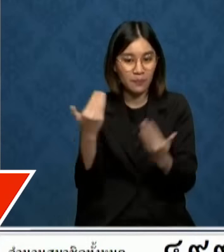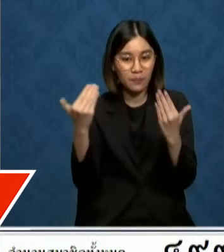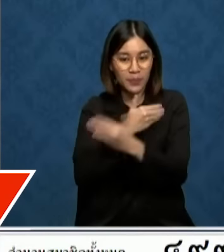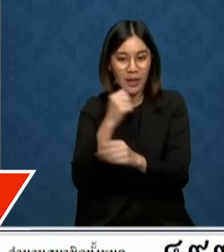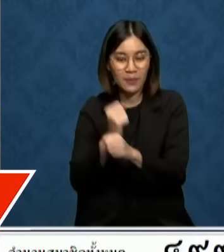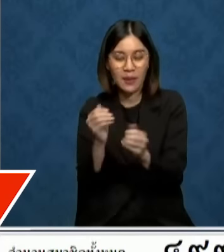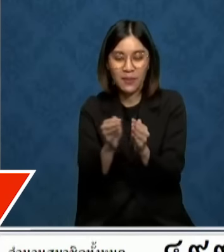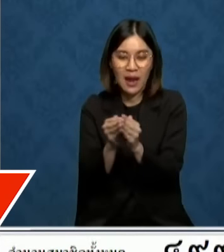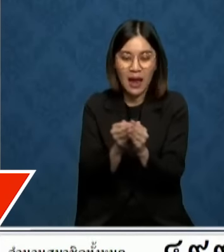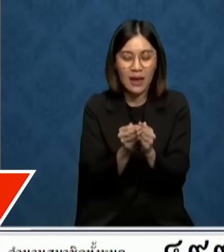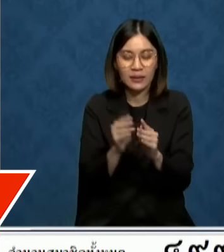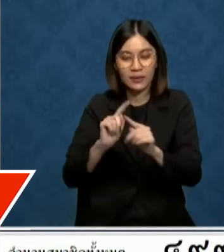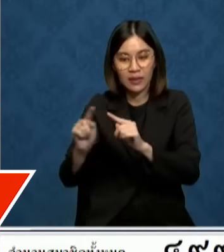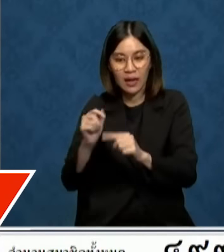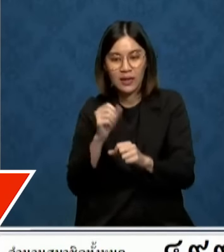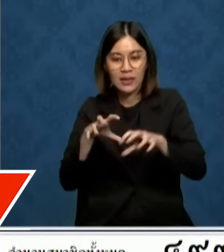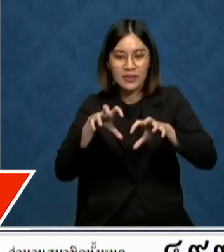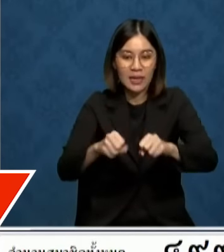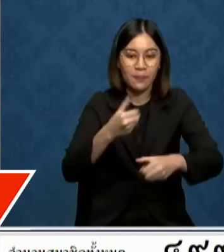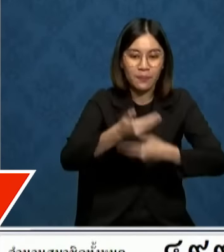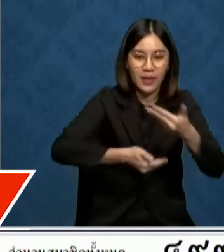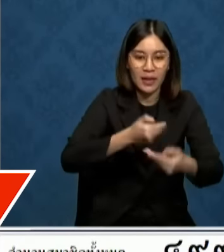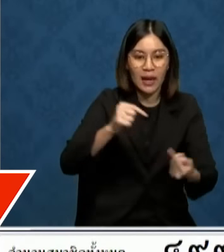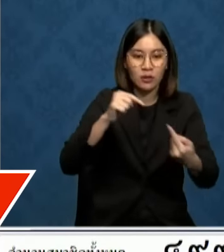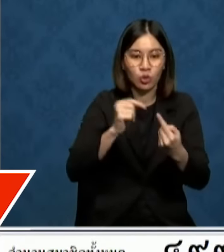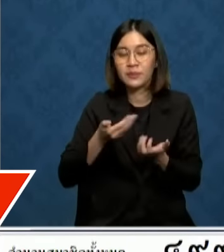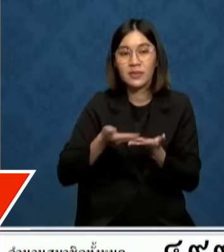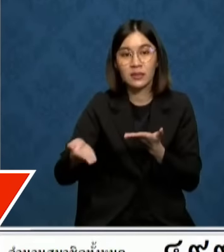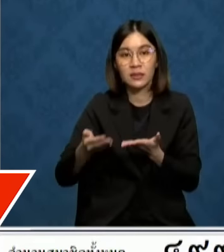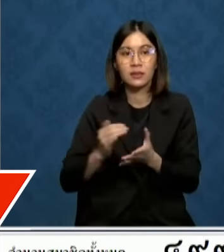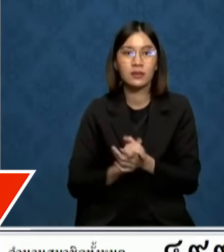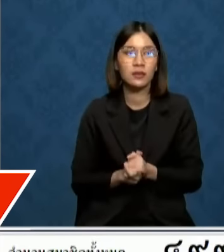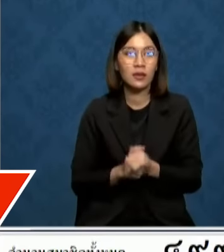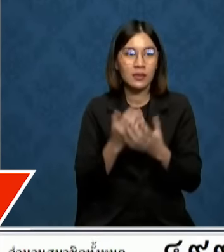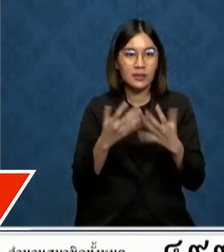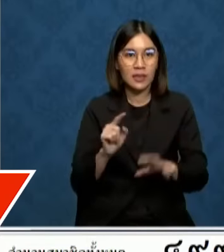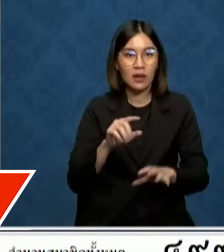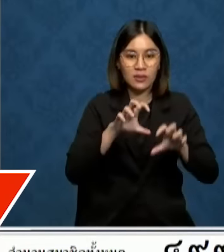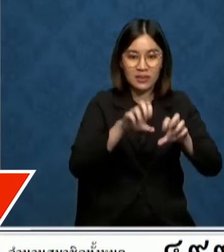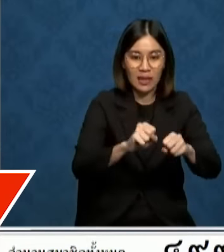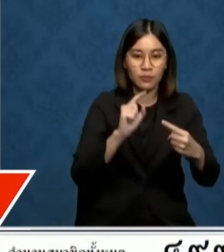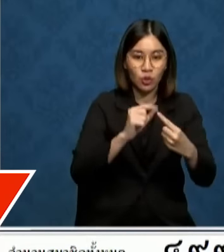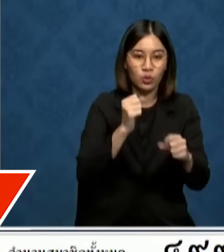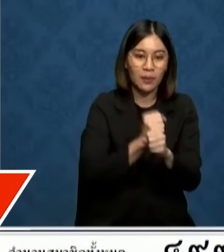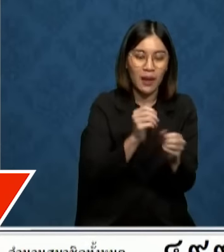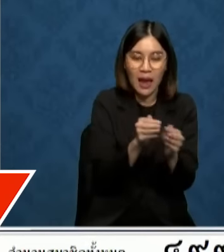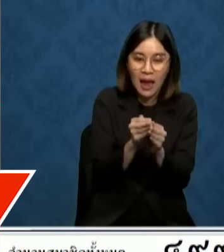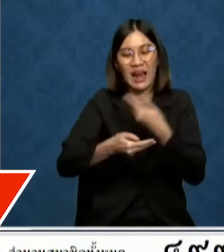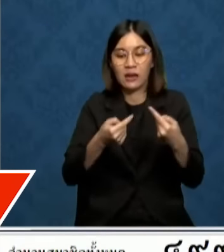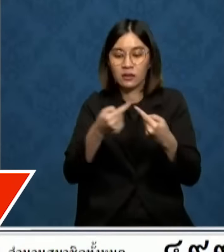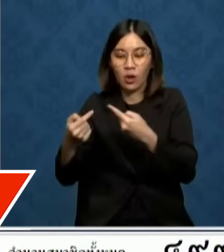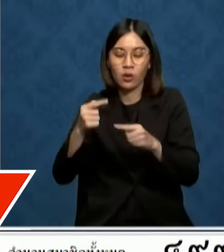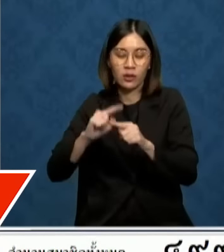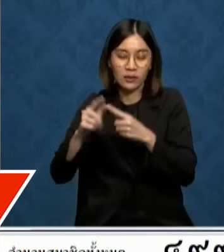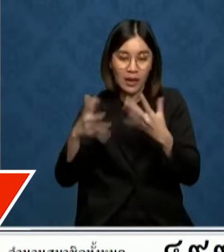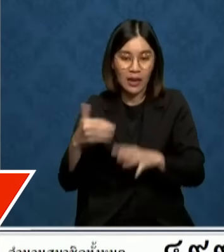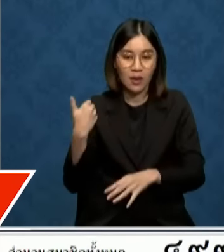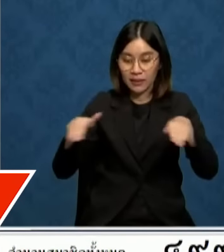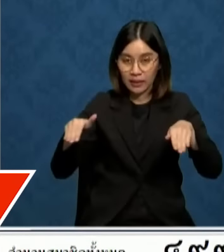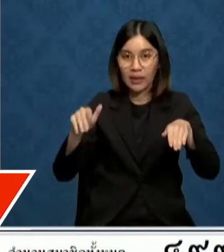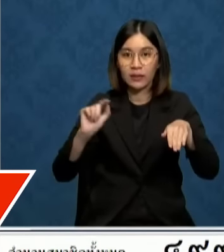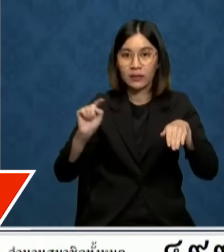ทำอาหารหรือจับไปจำหน่ายให้กับผู้รับซื้อนอกจากจะจับเพื่อแปรรูปและจำหน่ายต่อแล้วยังมี